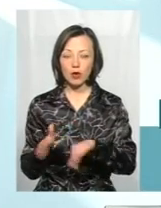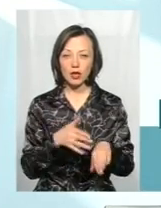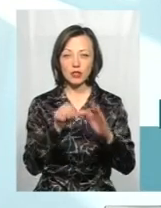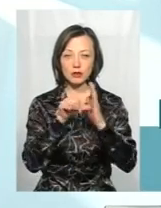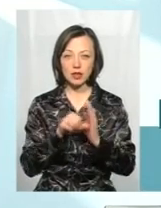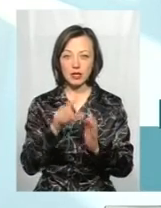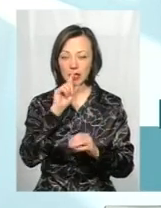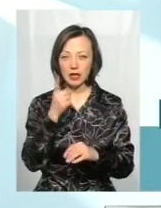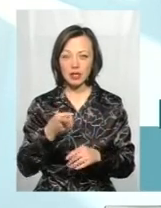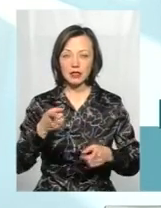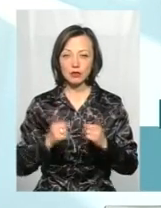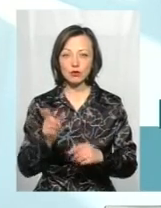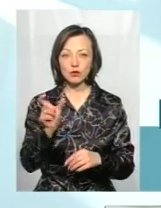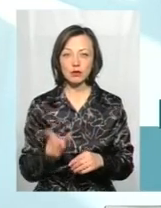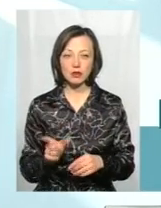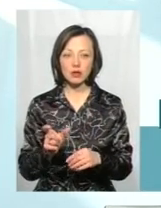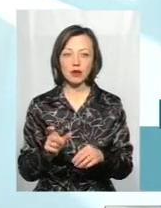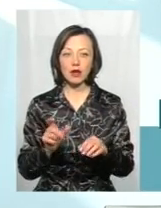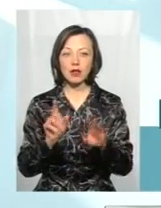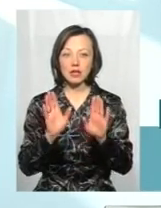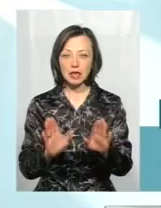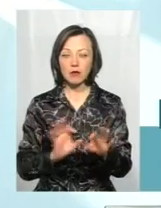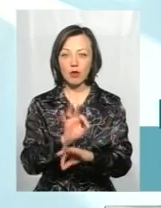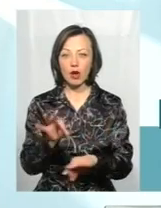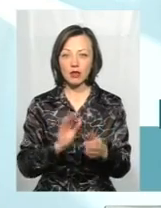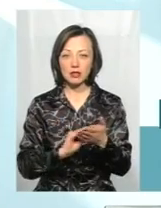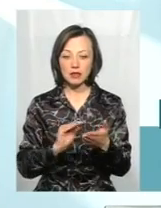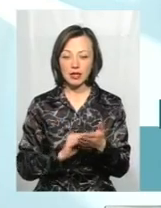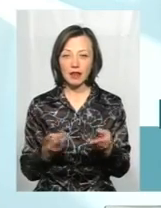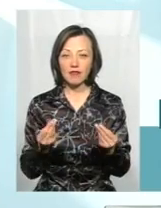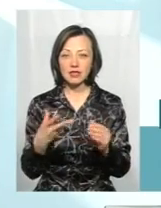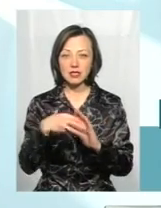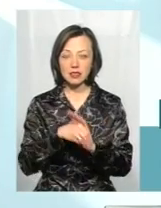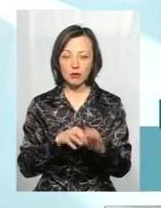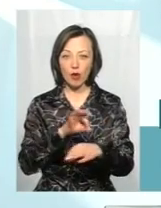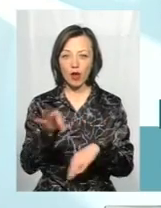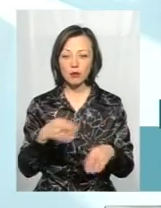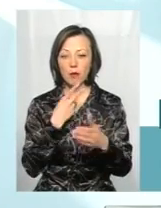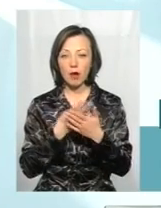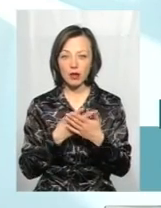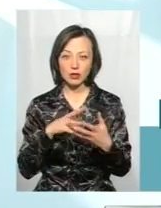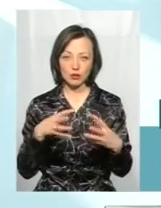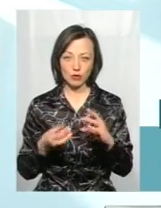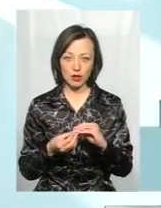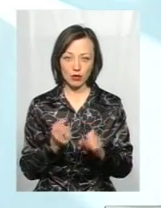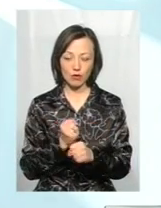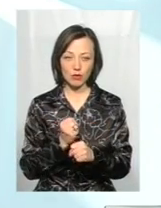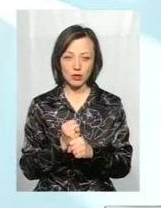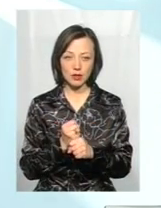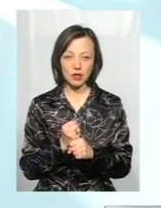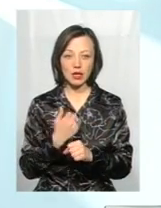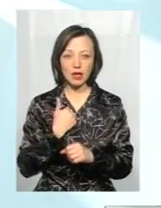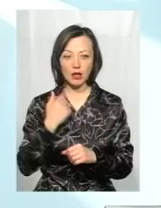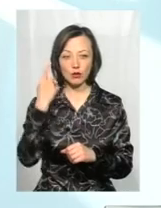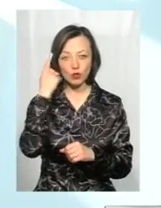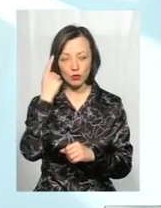рік, це така людина, яку дійсно потрібно посадити на проекти, які буде сидіти на тих інвестиційних навіть проектах, щоб ми бачили його результат роботи. Я